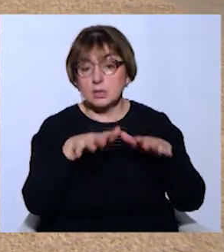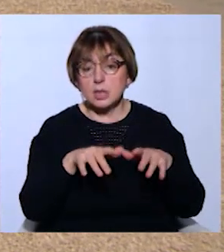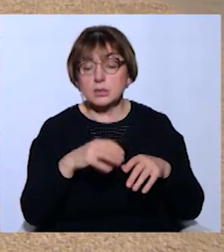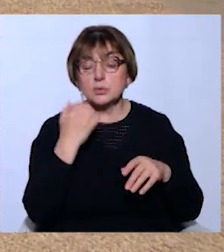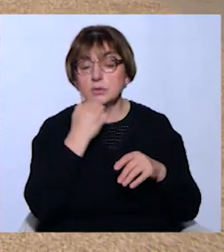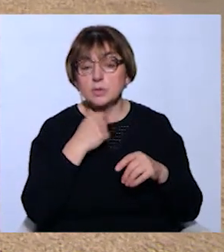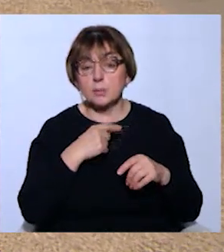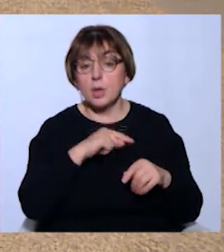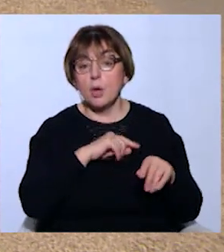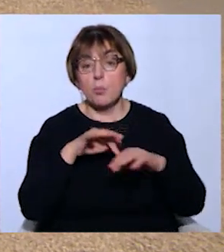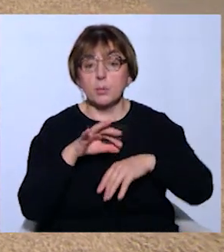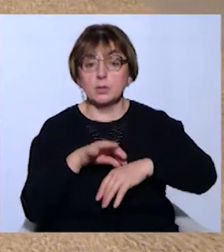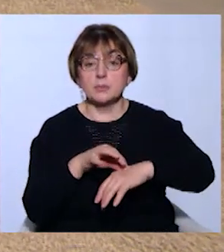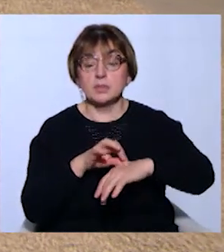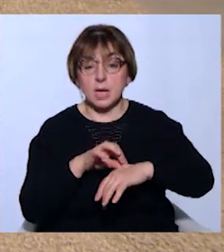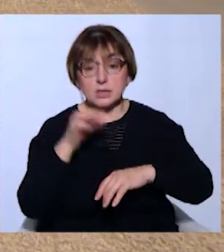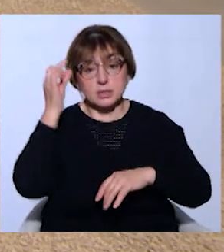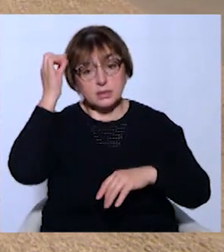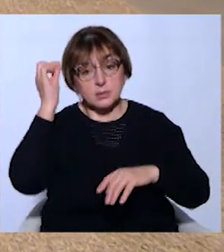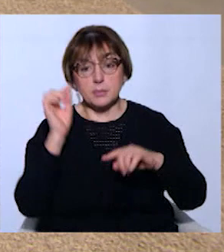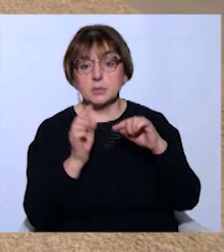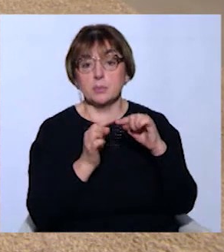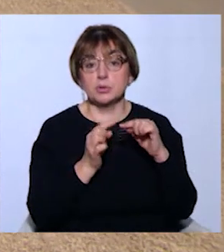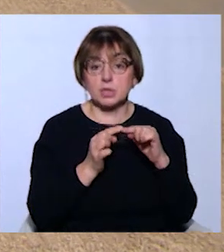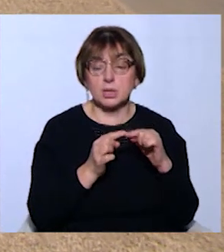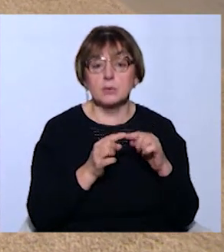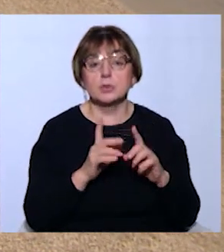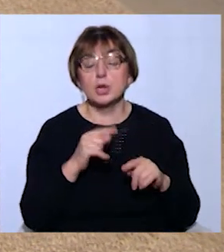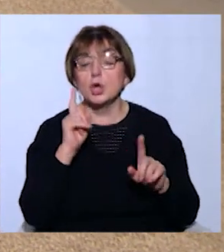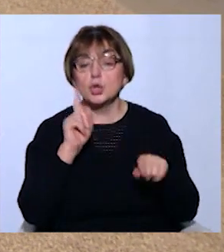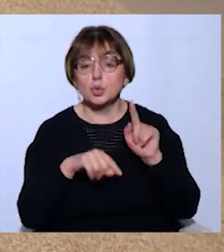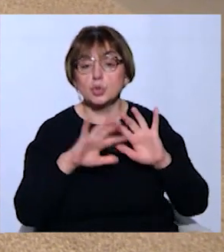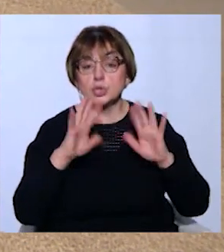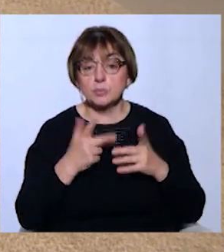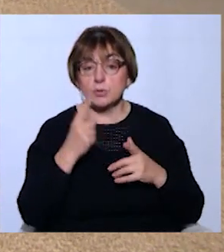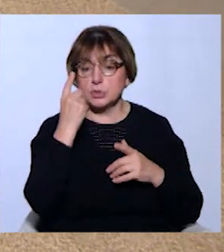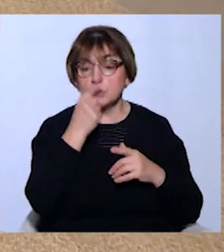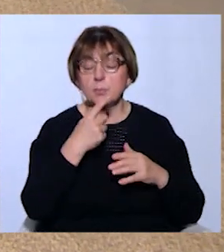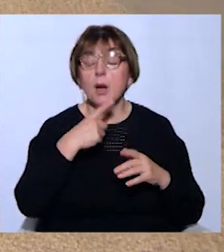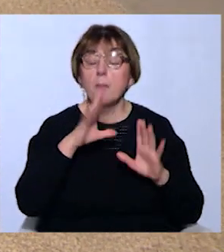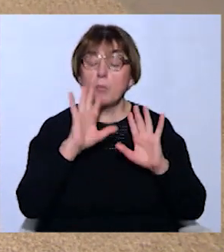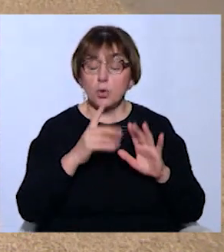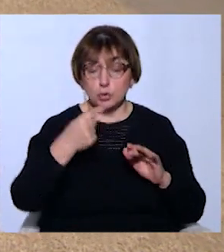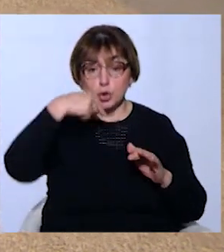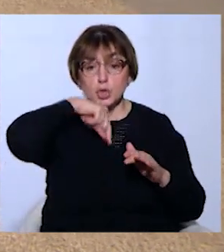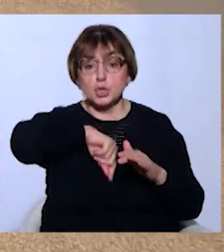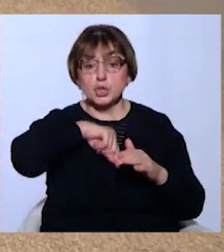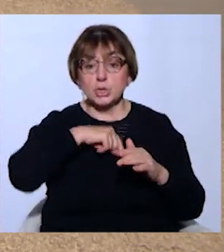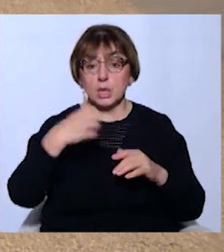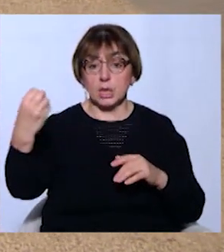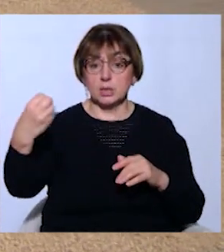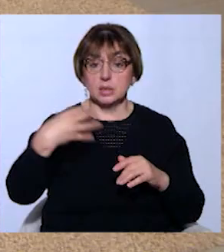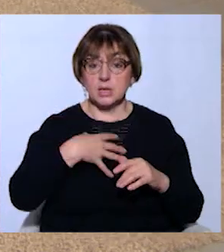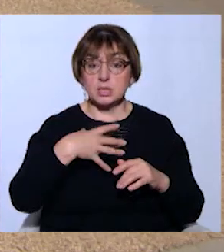მოქმედებს მაგალითად კანზე, თმებზე, ფრჩხილებზე და ზოგ შემთხვევაში თვალზეც და შინაგანი დასხივების დროს